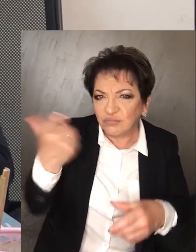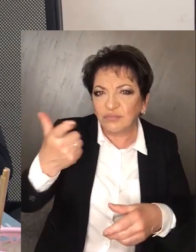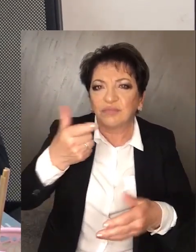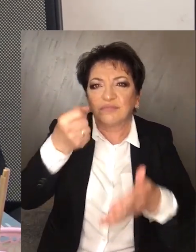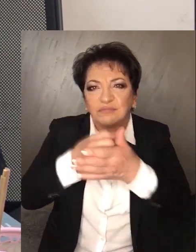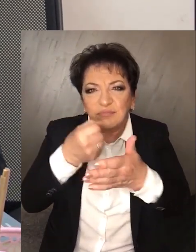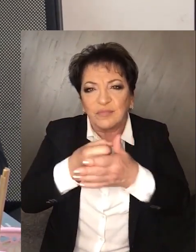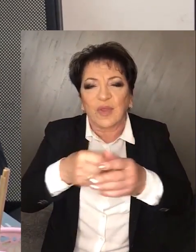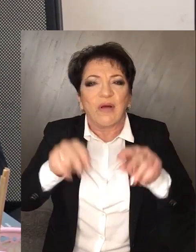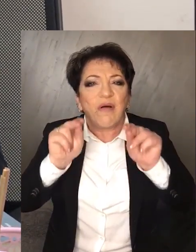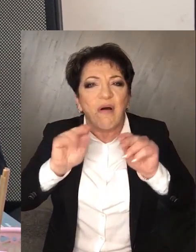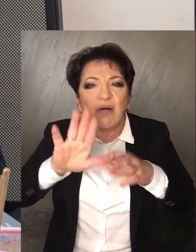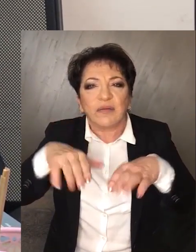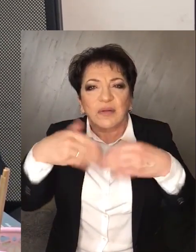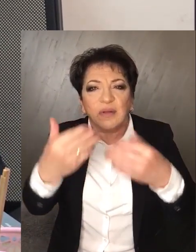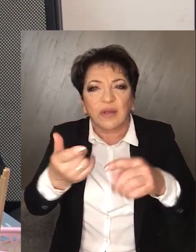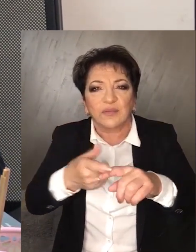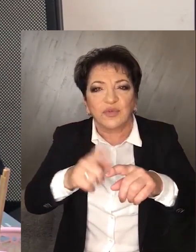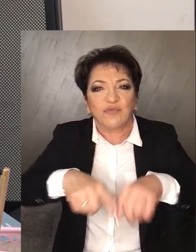նաև այս